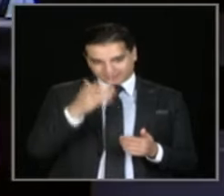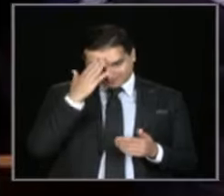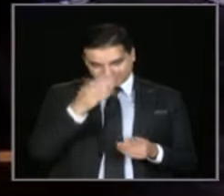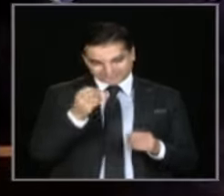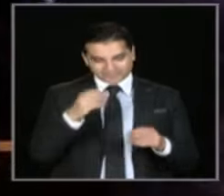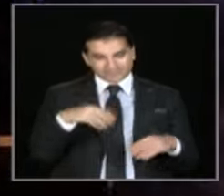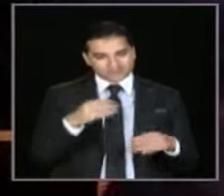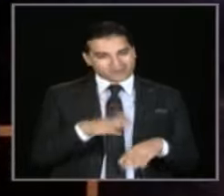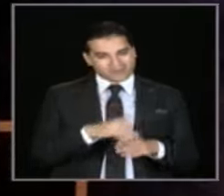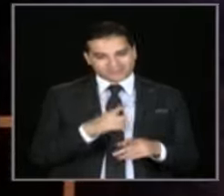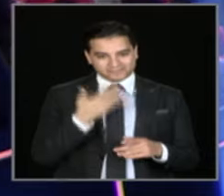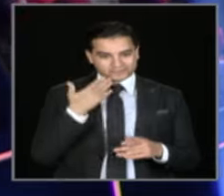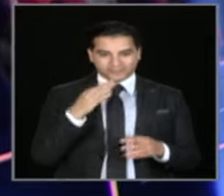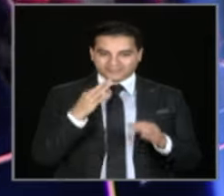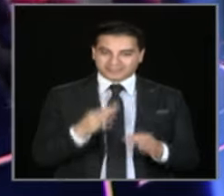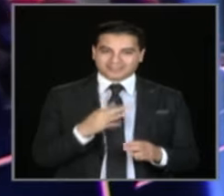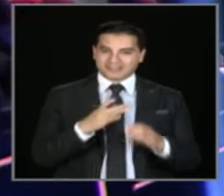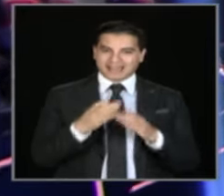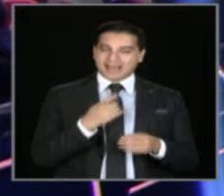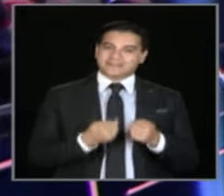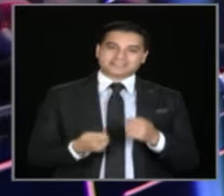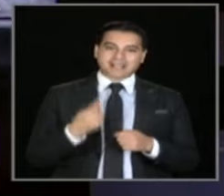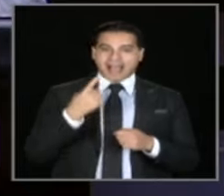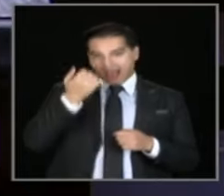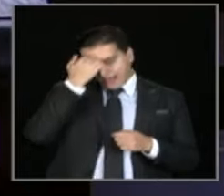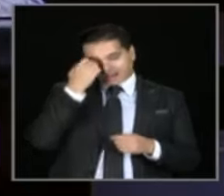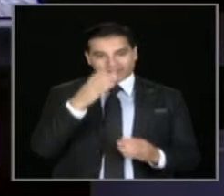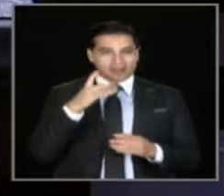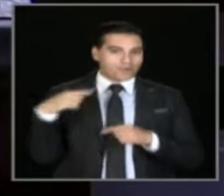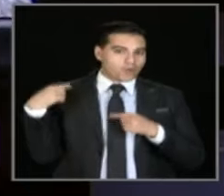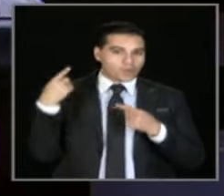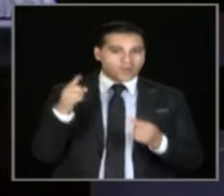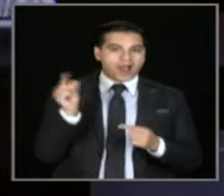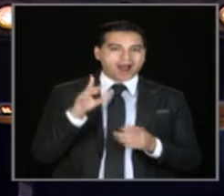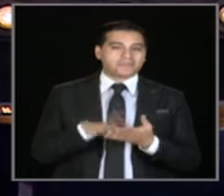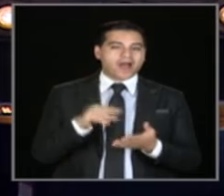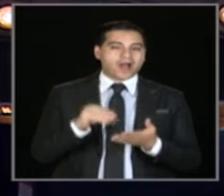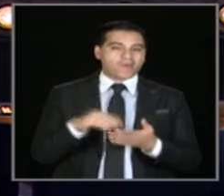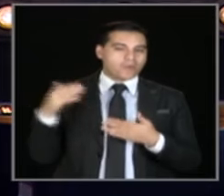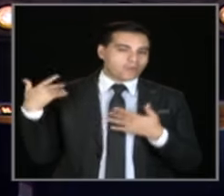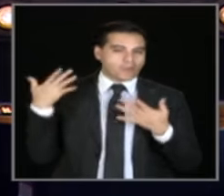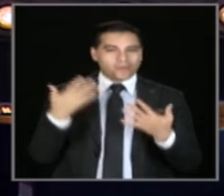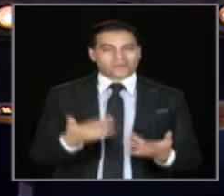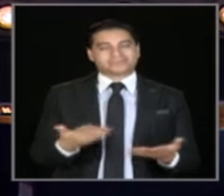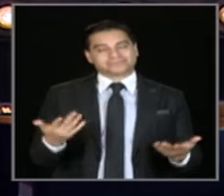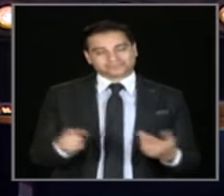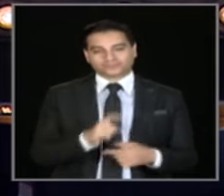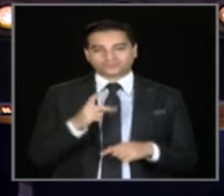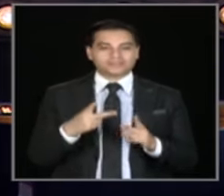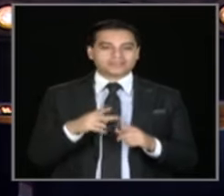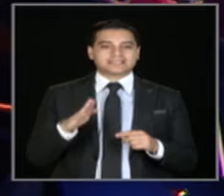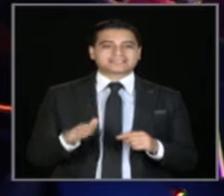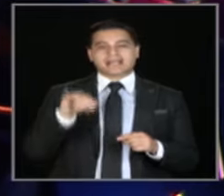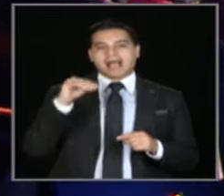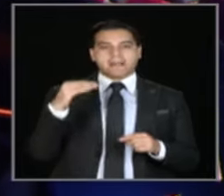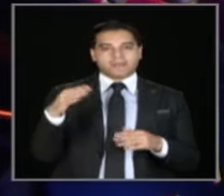عليك، حاجة مشرفة جدا. ألف مبروك يا مصطفى على ألف نقطة. السؤال التاني، سامح